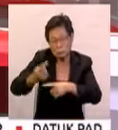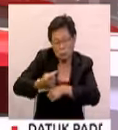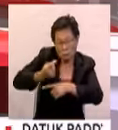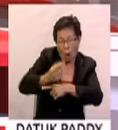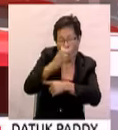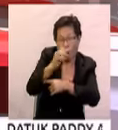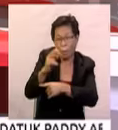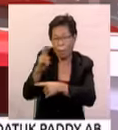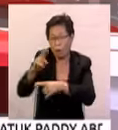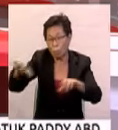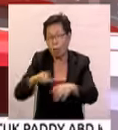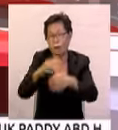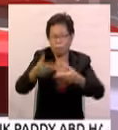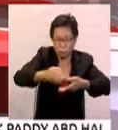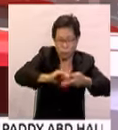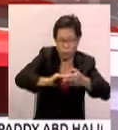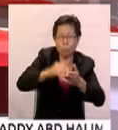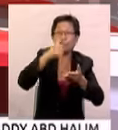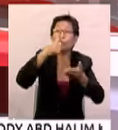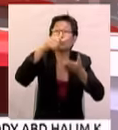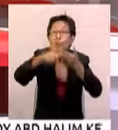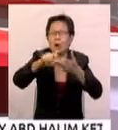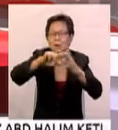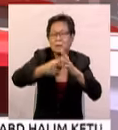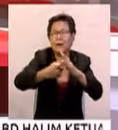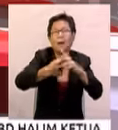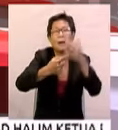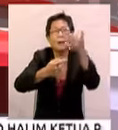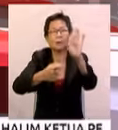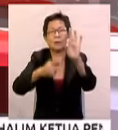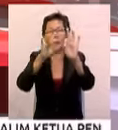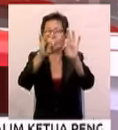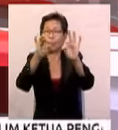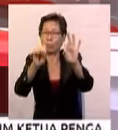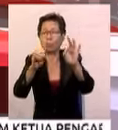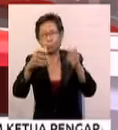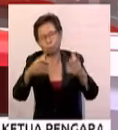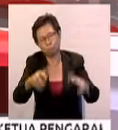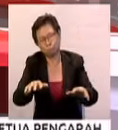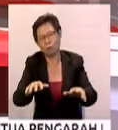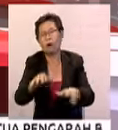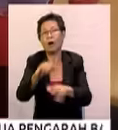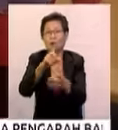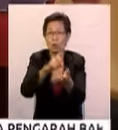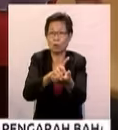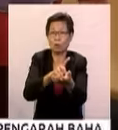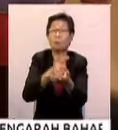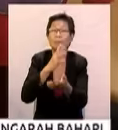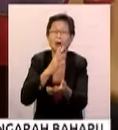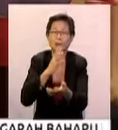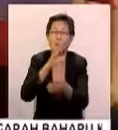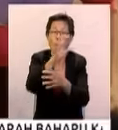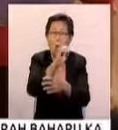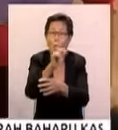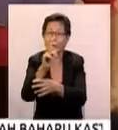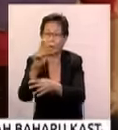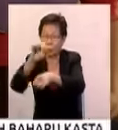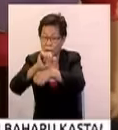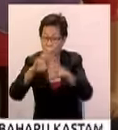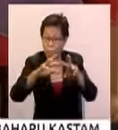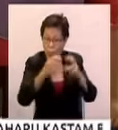OKU menghasilkan sampul surat sejak beroperasi pada 1980. Dr. S. Tri Ram berkata OKU yang bekerja di bengkel